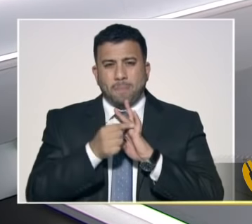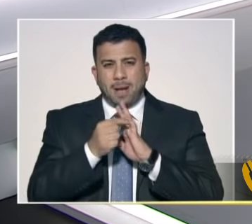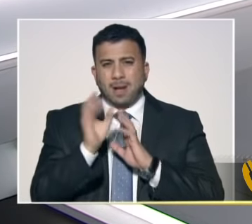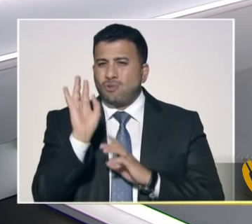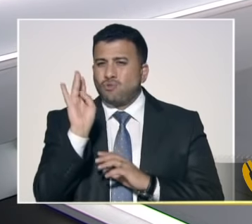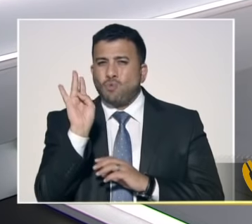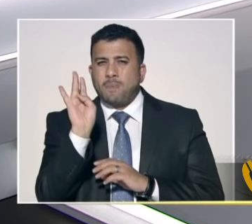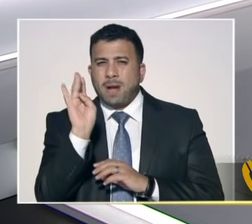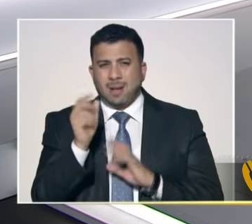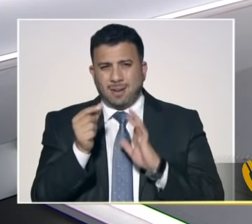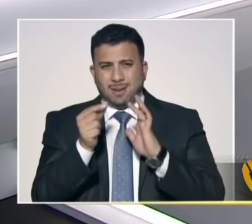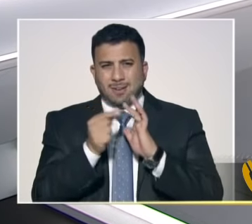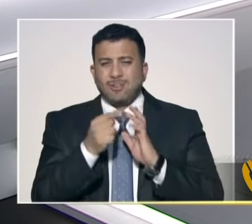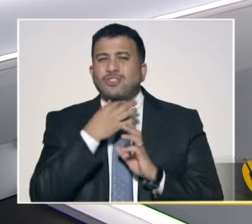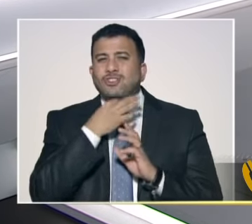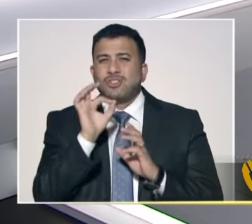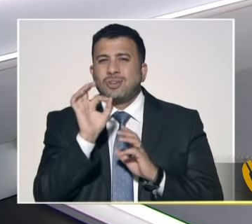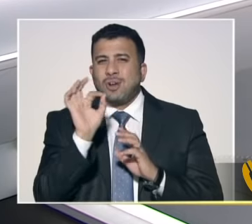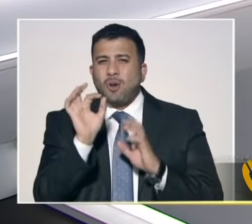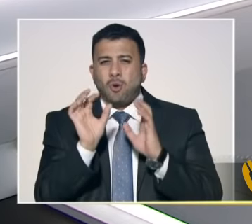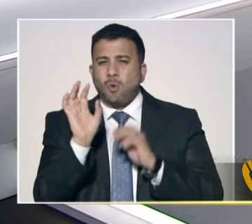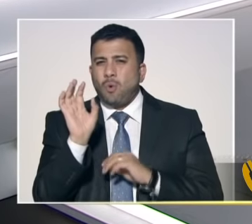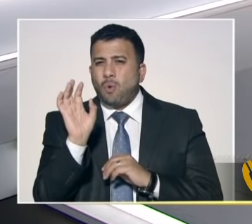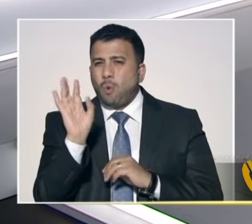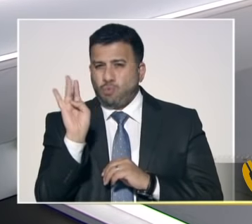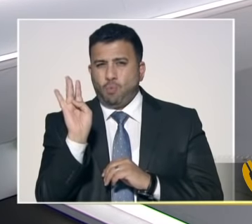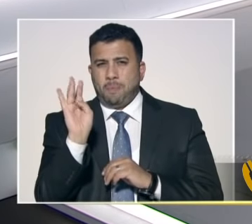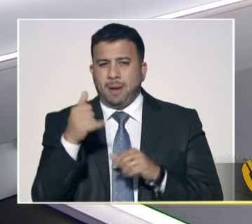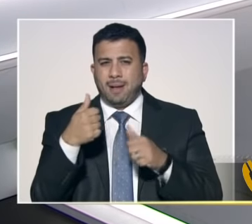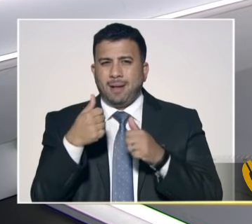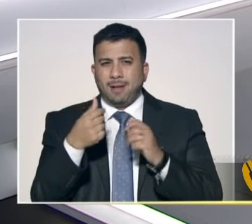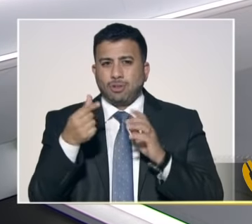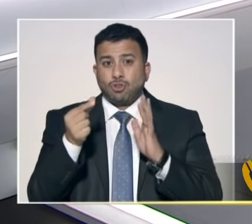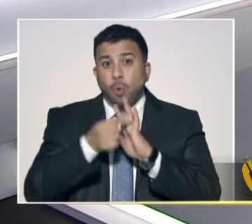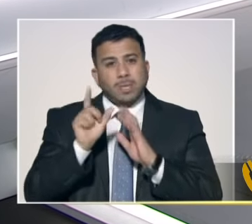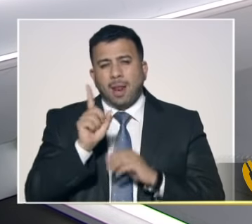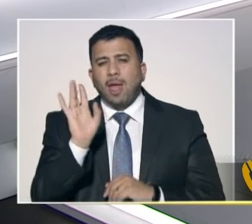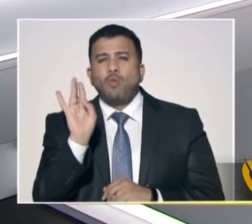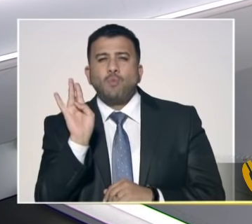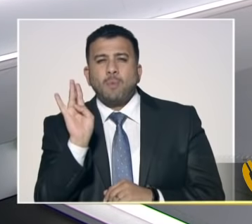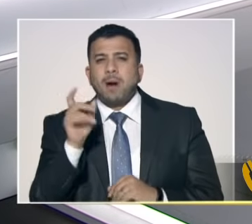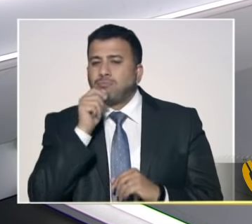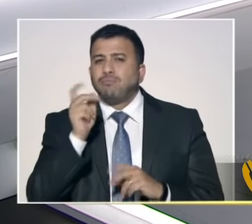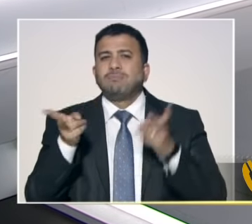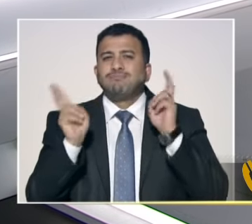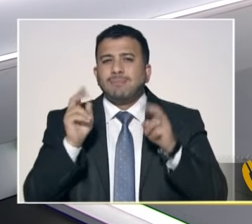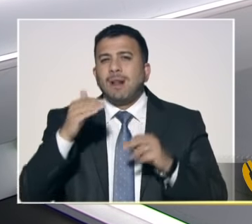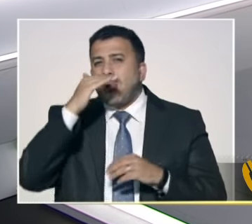الشروط وكل حاجة، في شهود هيك، ويتفقوا ان كل شيء يصير في رسمة الفرح